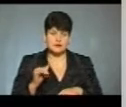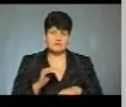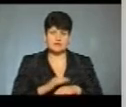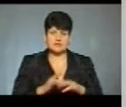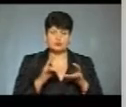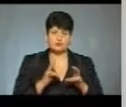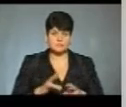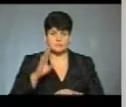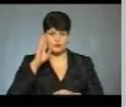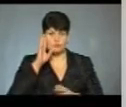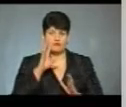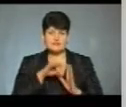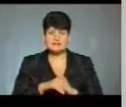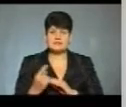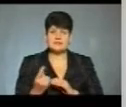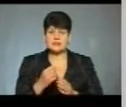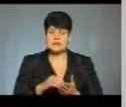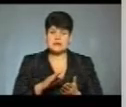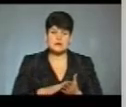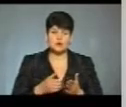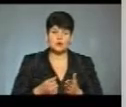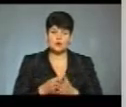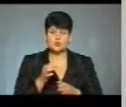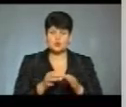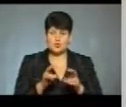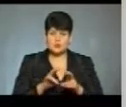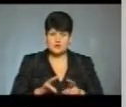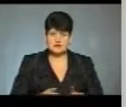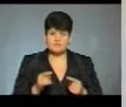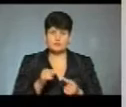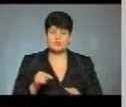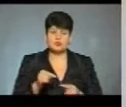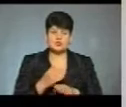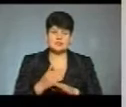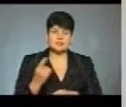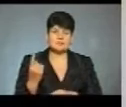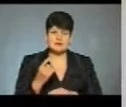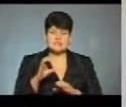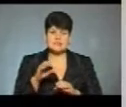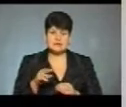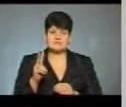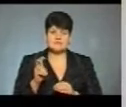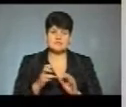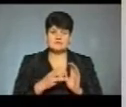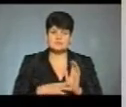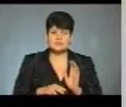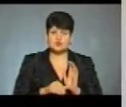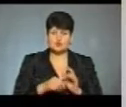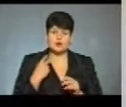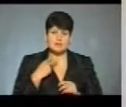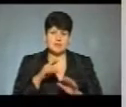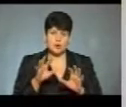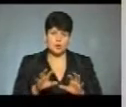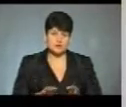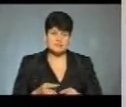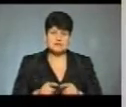травмування підлітків внесли до єдиного реєстру досудових розслідувань відповідно до частини 1 статті 286 Кримінального кодексу.